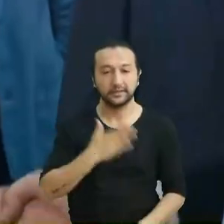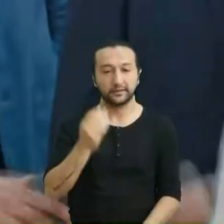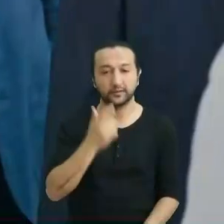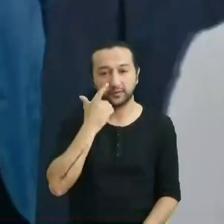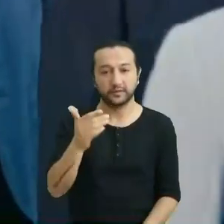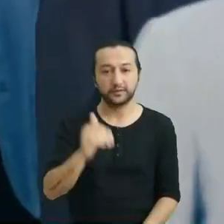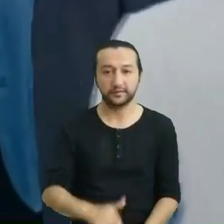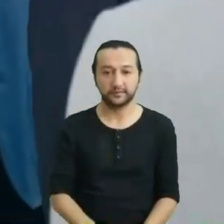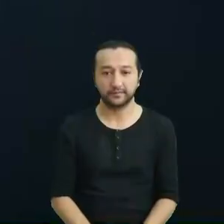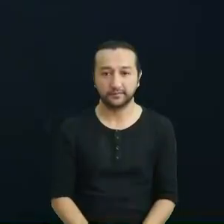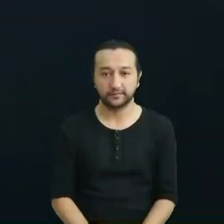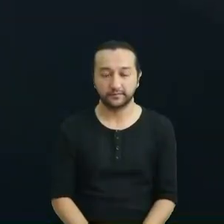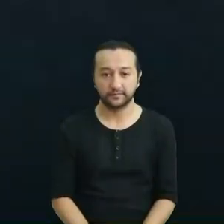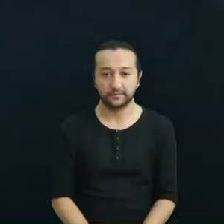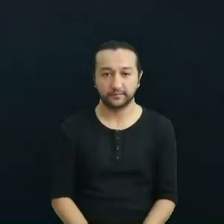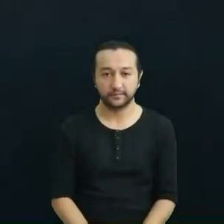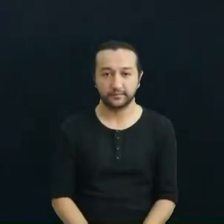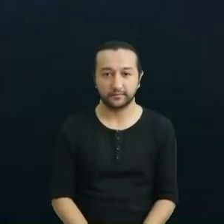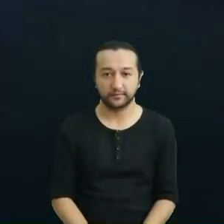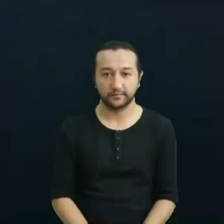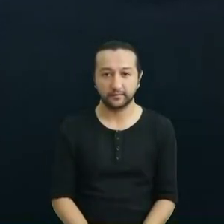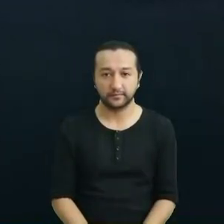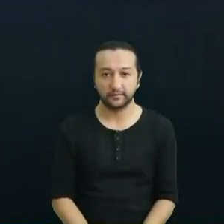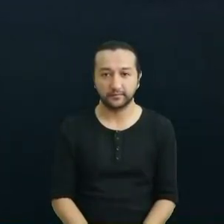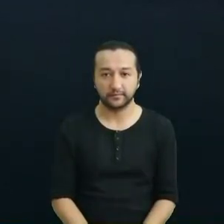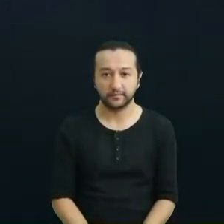Hoş geldin. İbrahim Ferhat'la kucaklaştı.